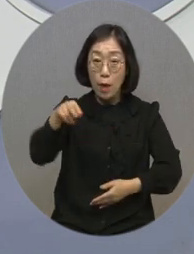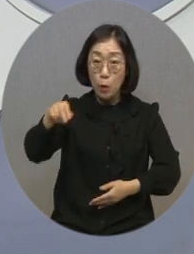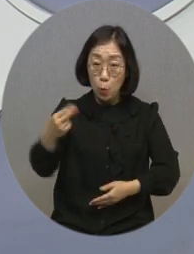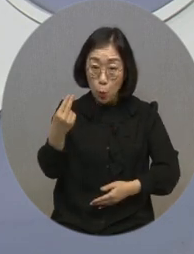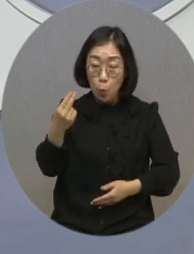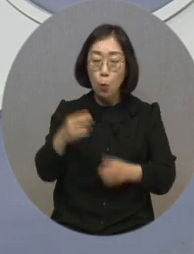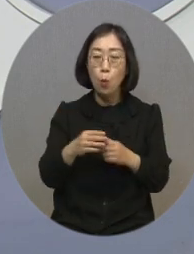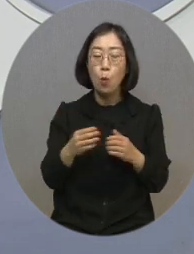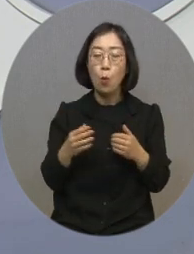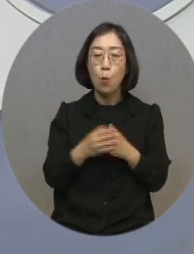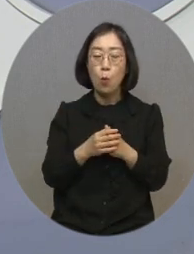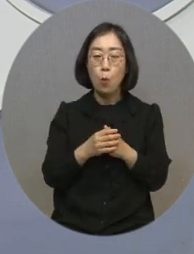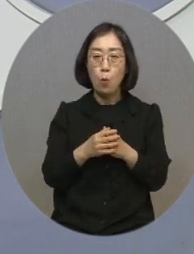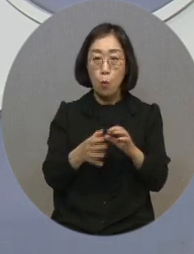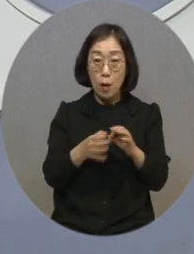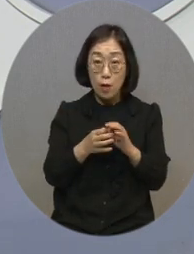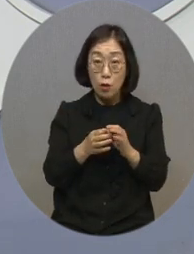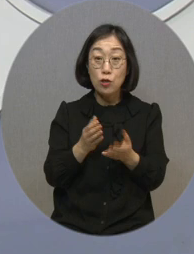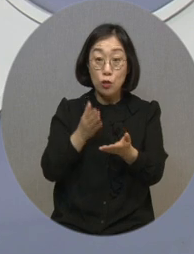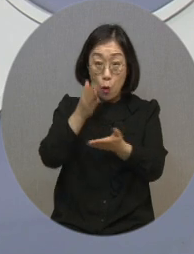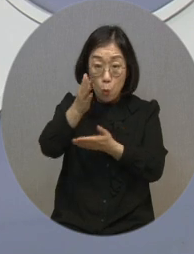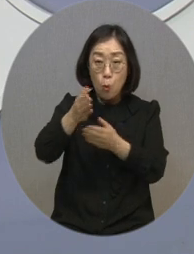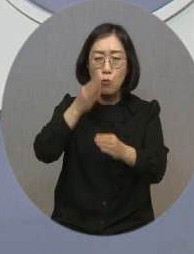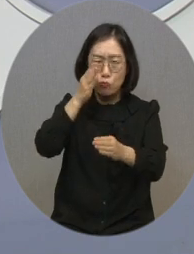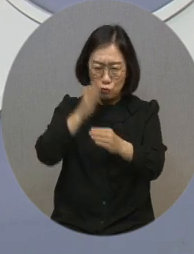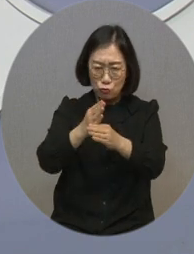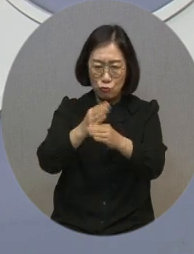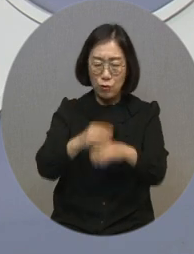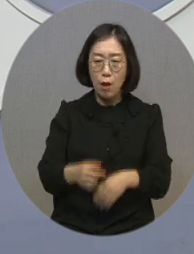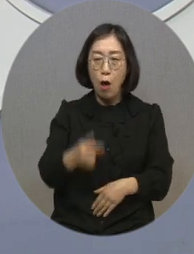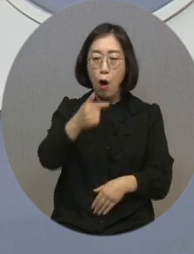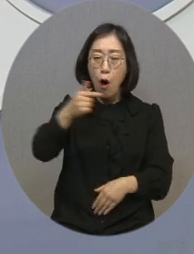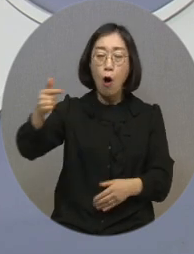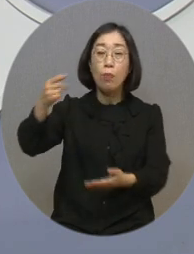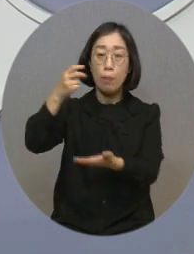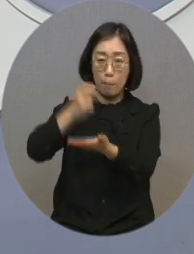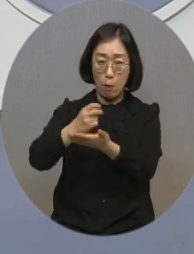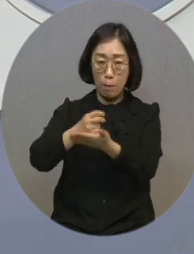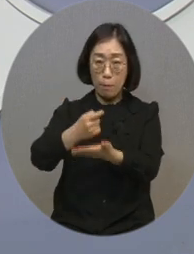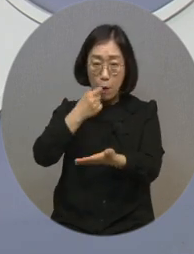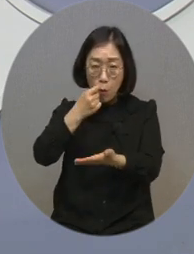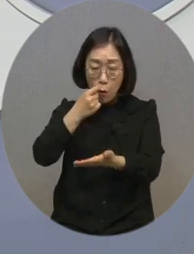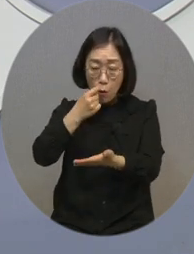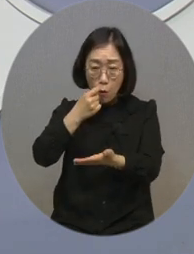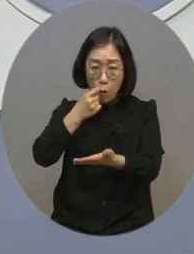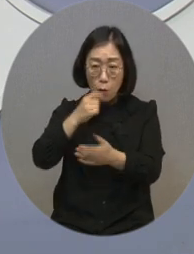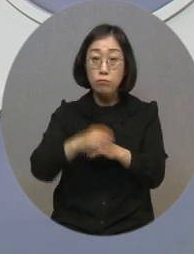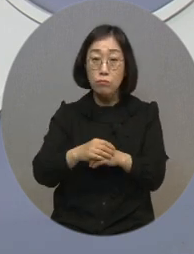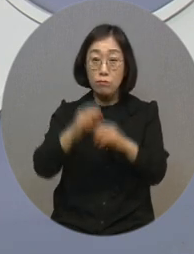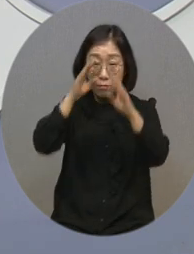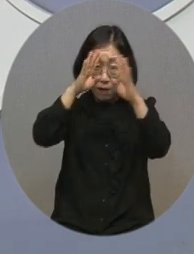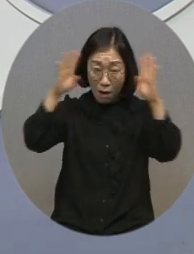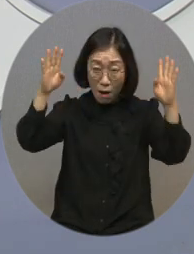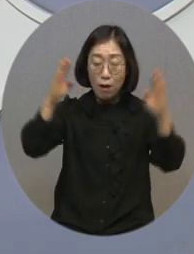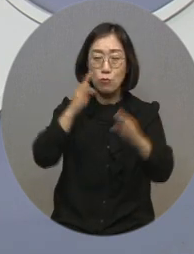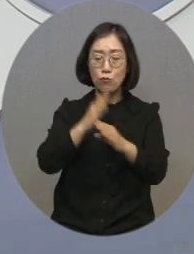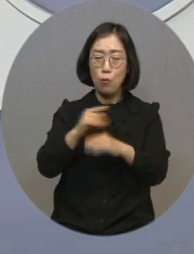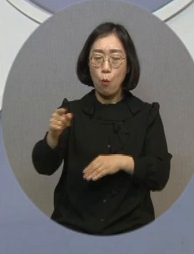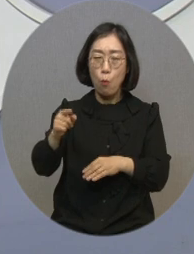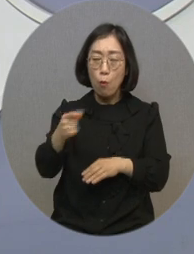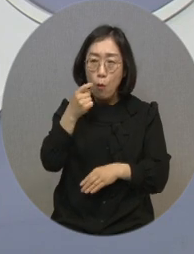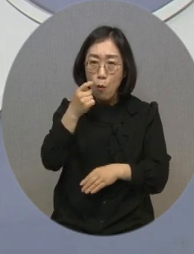수업은 필수로 이제 좀 듣게 돼 있습니다. 예. 예. 그래서 이제 근데 헌법 수업을 들으니까 너무 재밌는 거예요. 수업